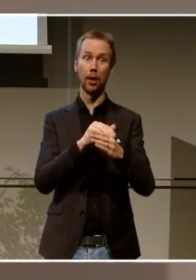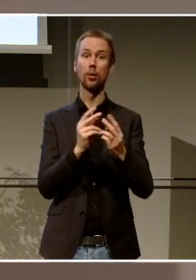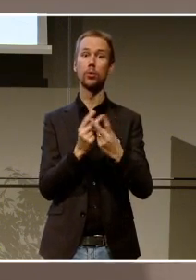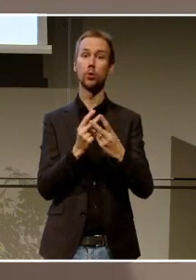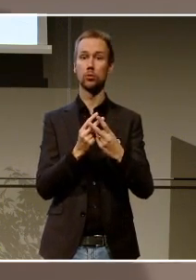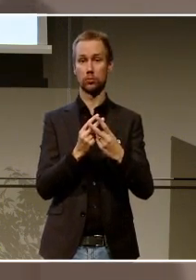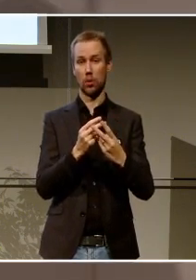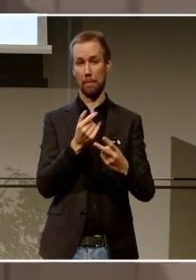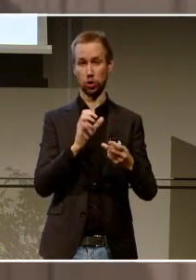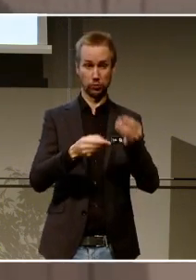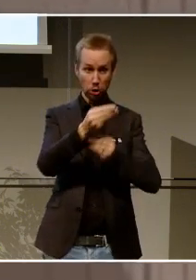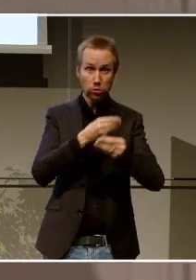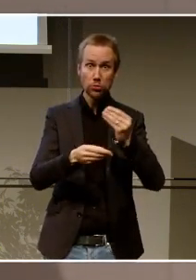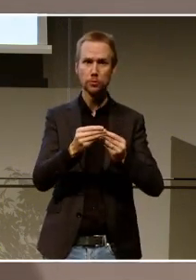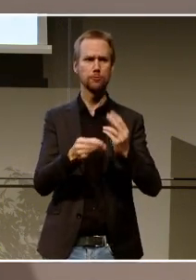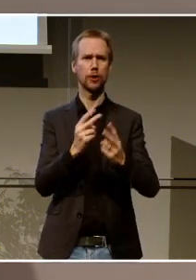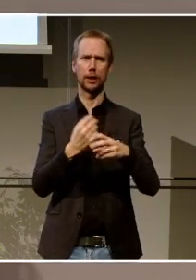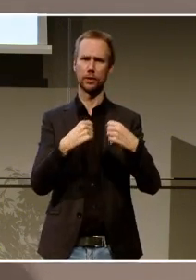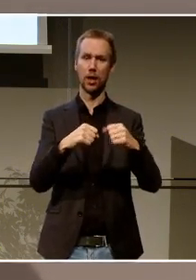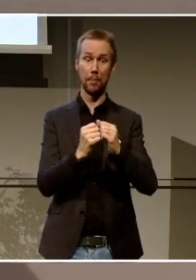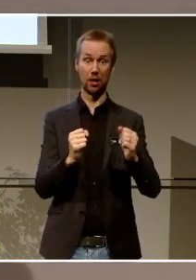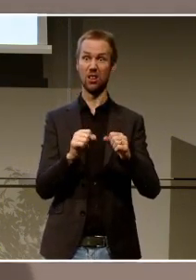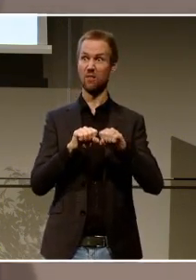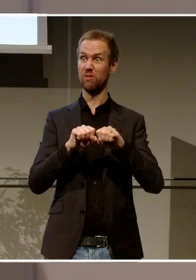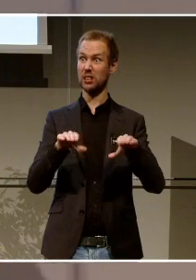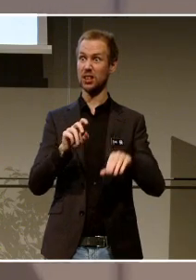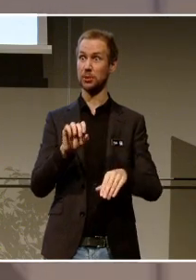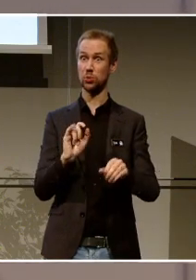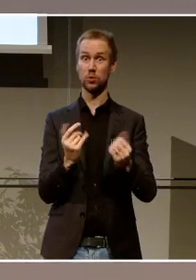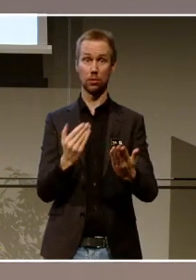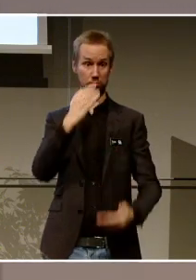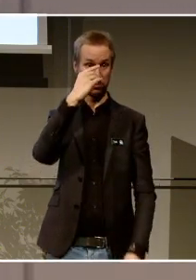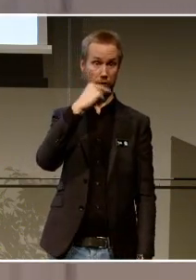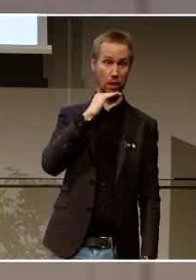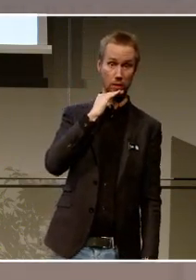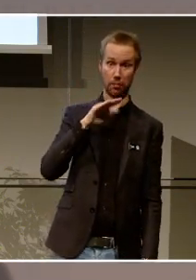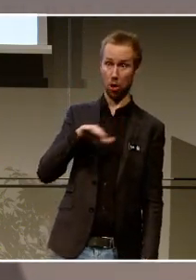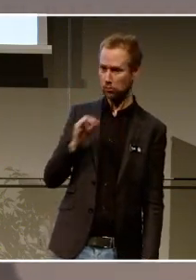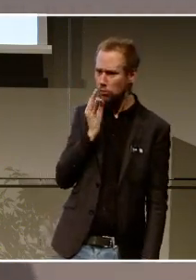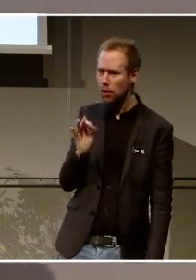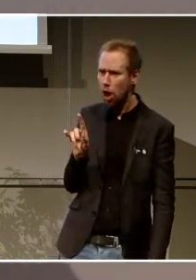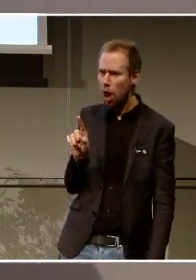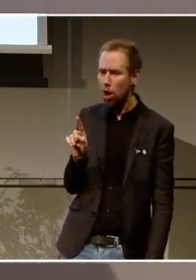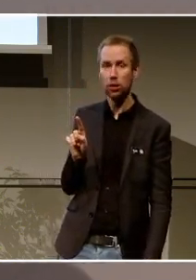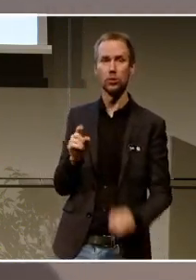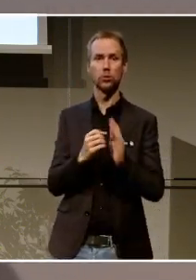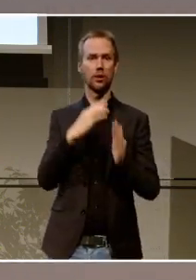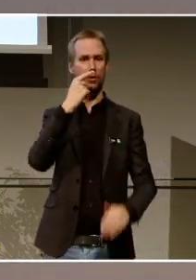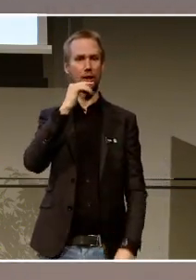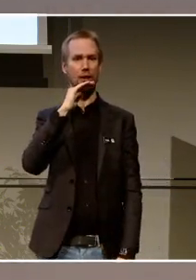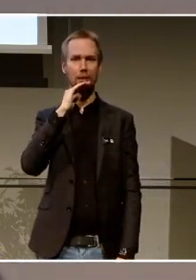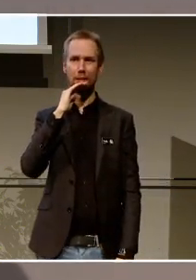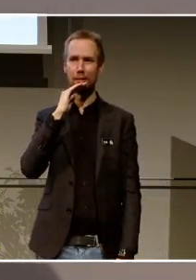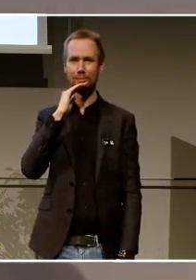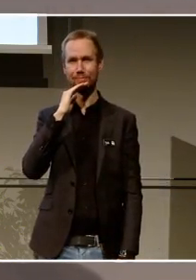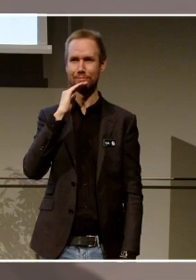Sen visade det sig att de flesta SMS det sänds ju mellan barn och föräldrar och hålla koll på vad det är du. För föräldrar är inte lika tekniktillvända så de